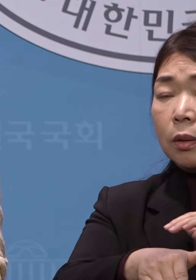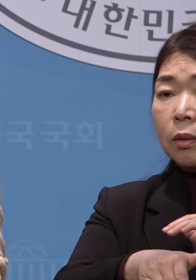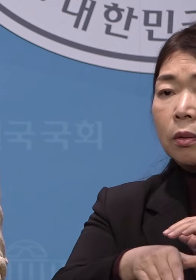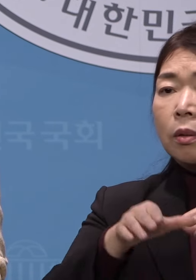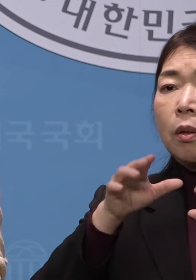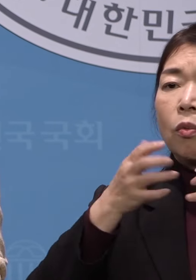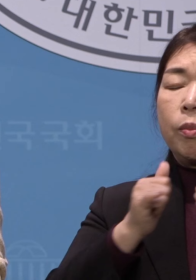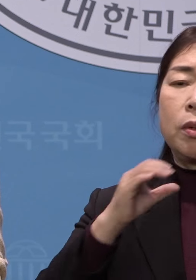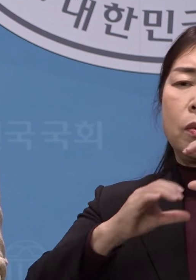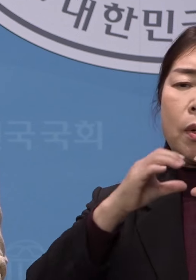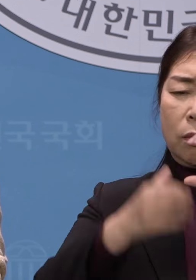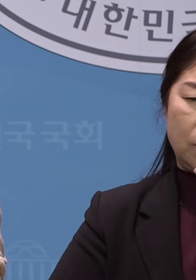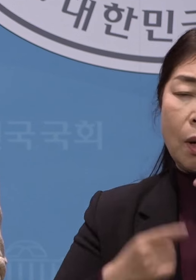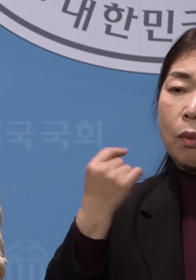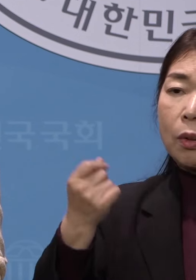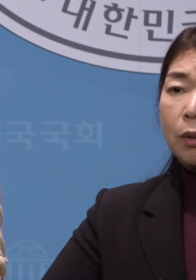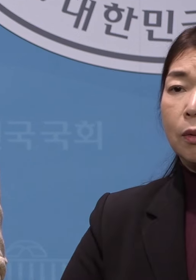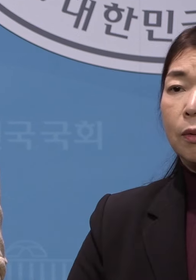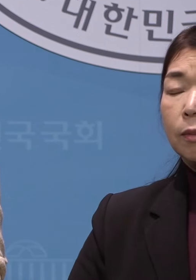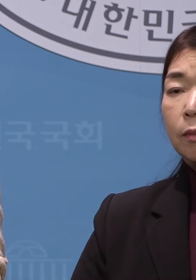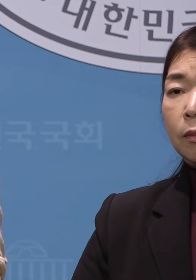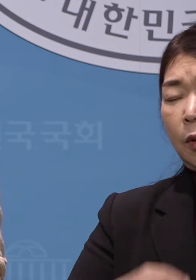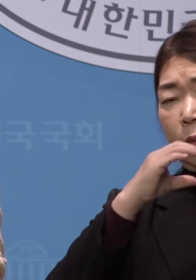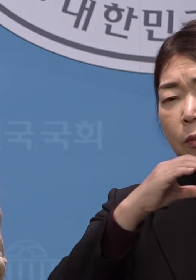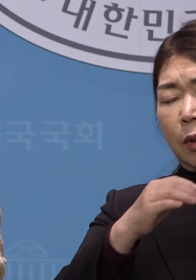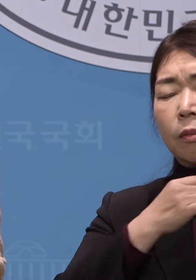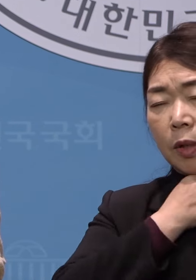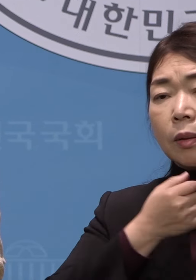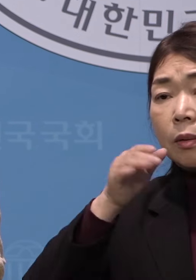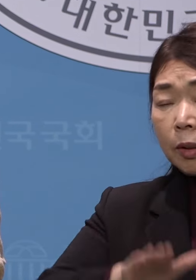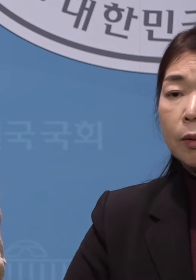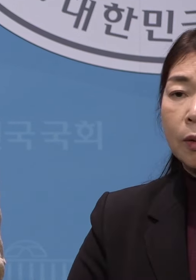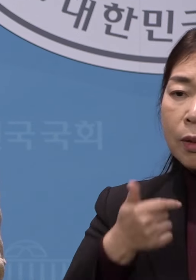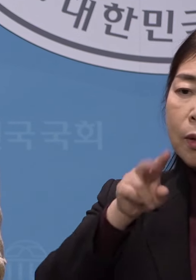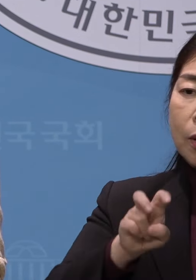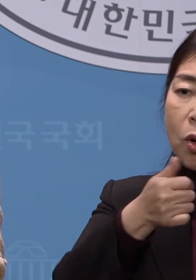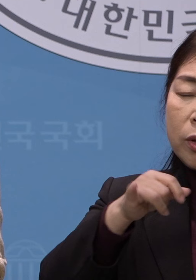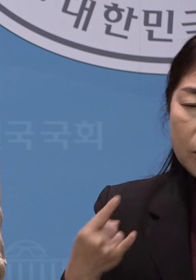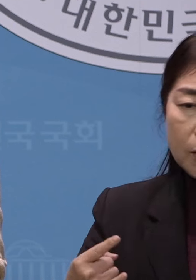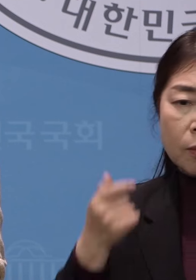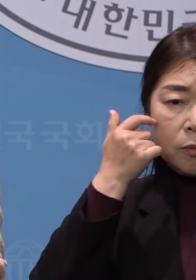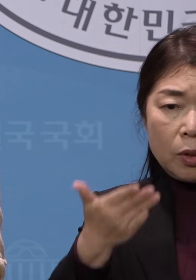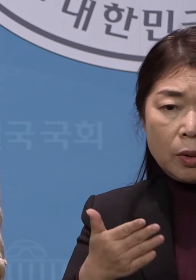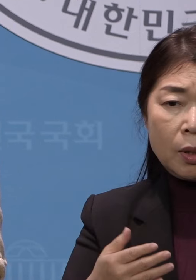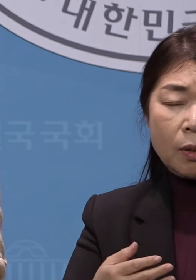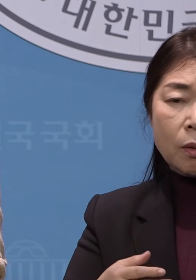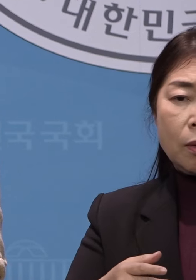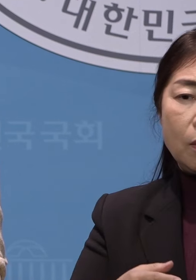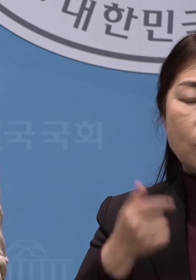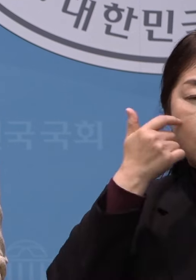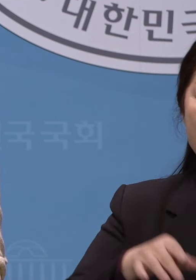불통 사기쇼입니까? 윤석열 대통령은 끝내 김건희 여사 의혹에 대한 국민의 물음에 답하길